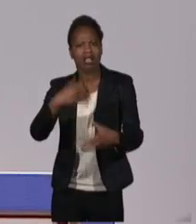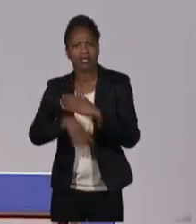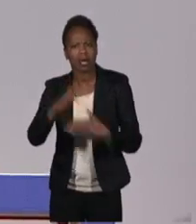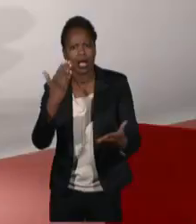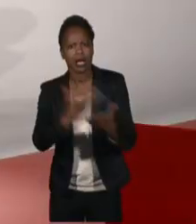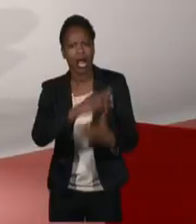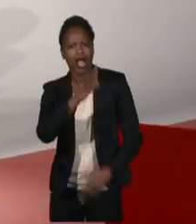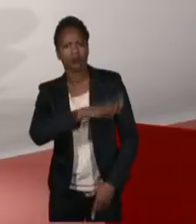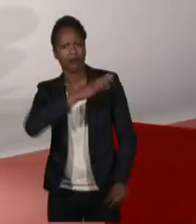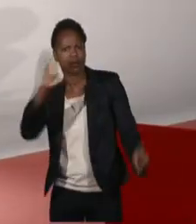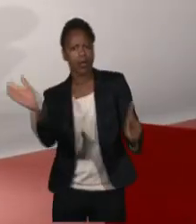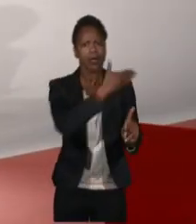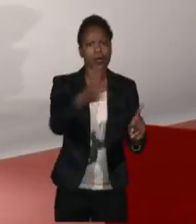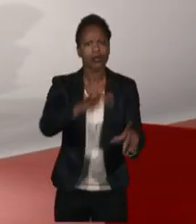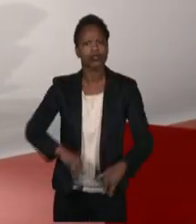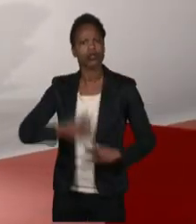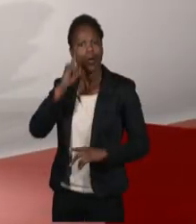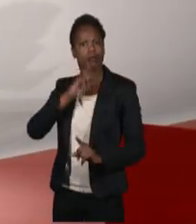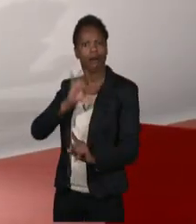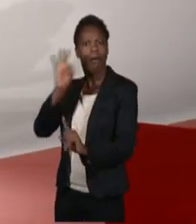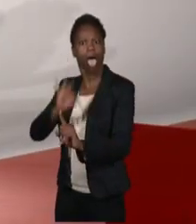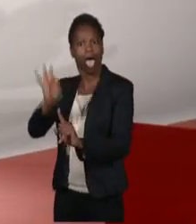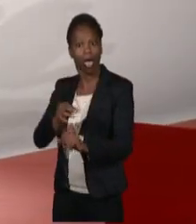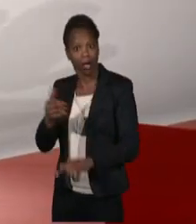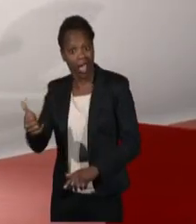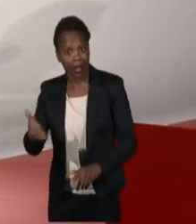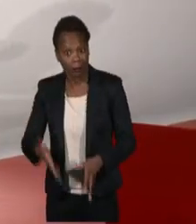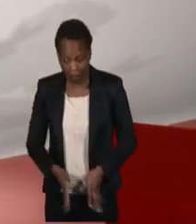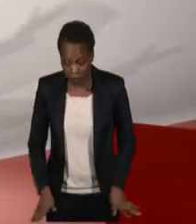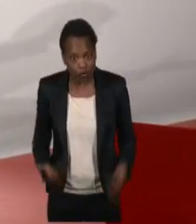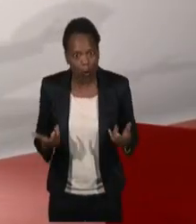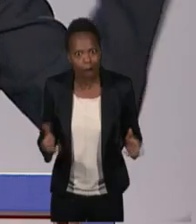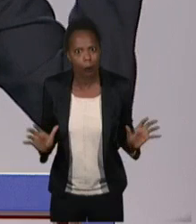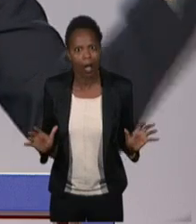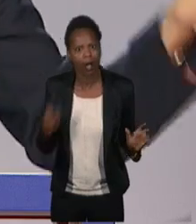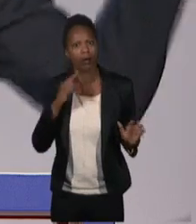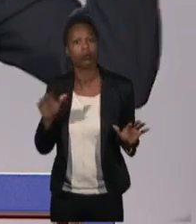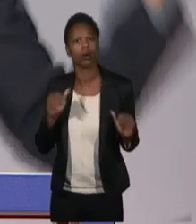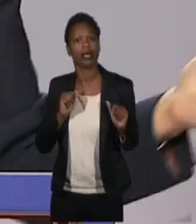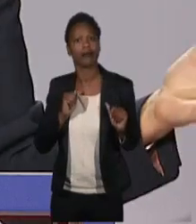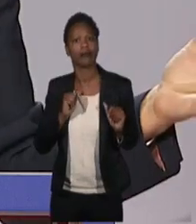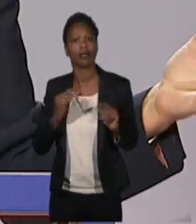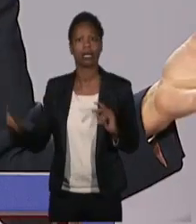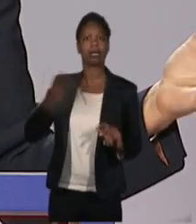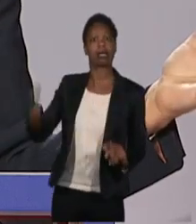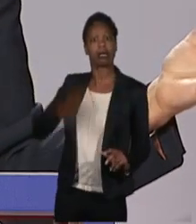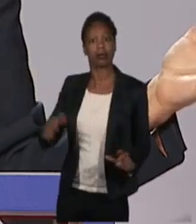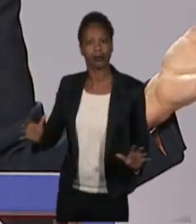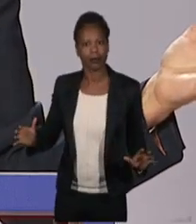classe, ces jeunes filles harcelées qui n'osent plus porter des jupes pour ne pas subir